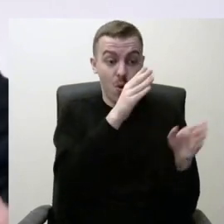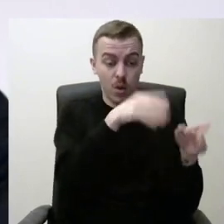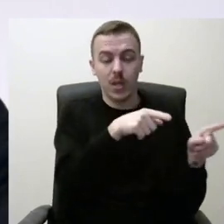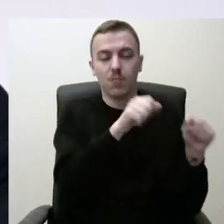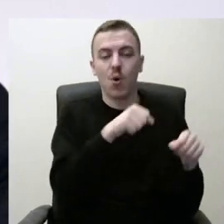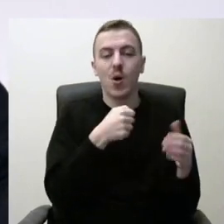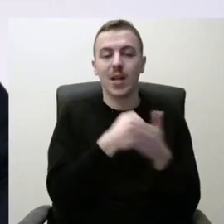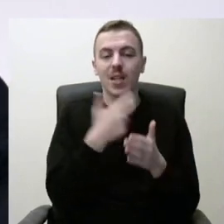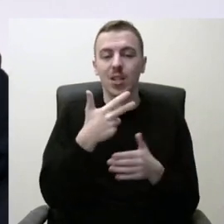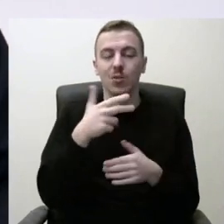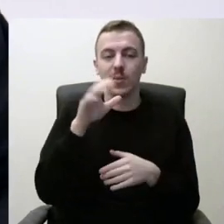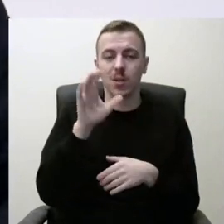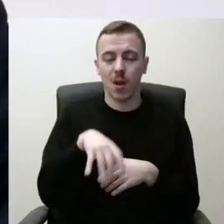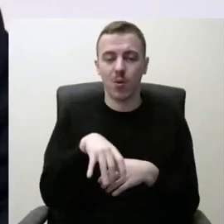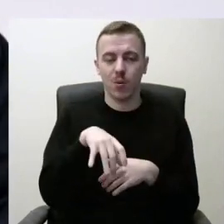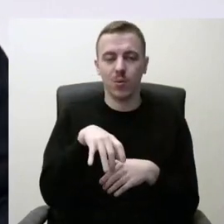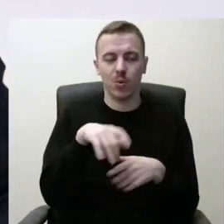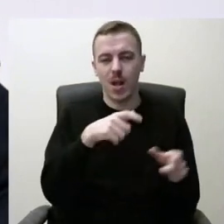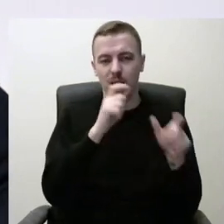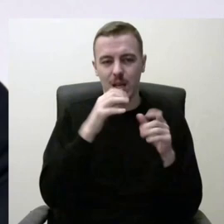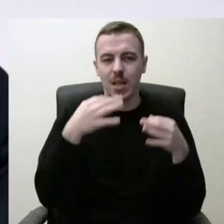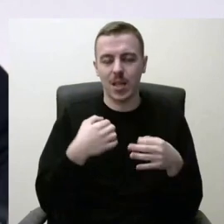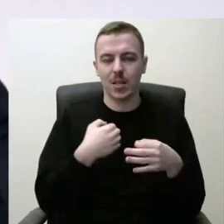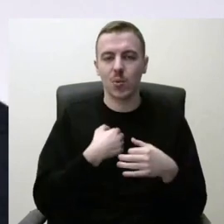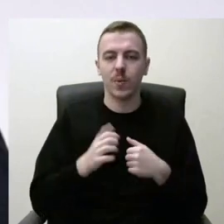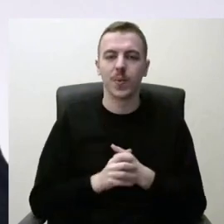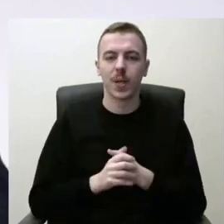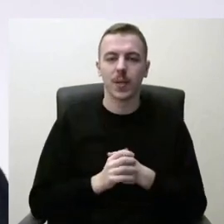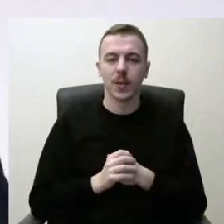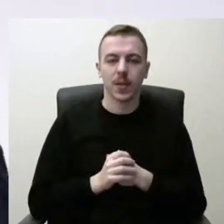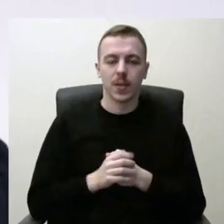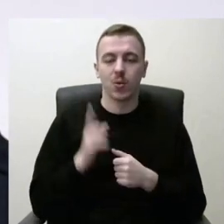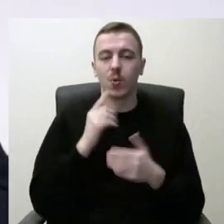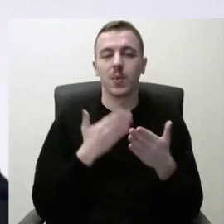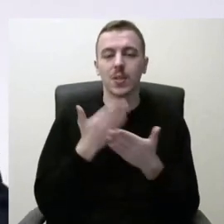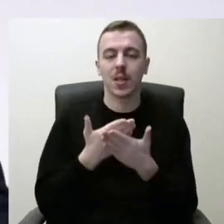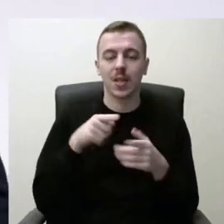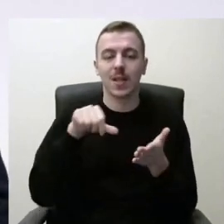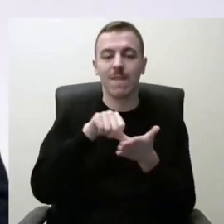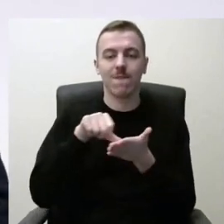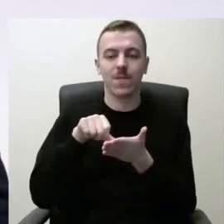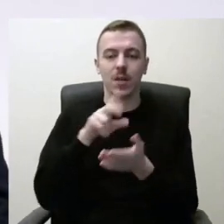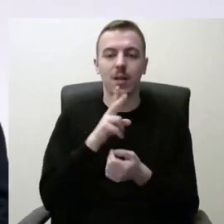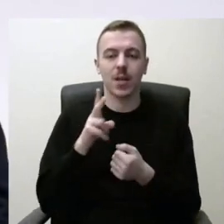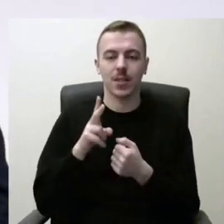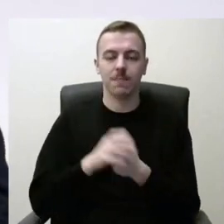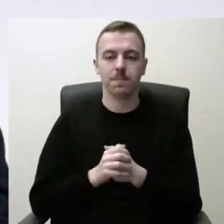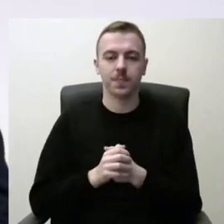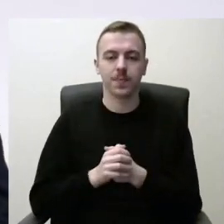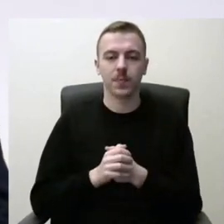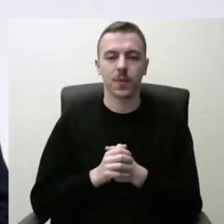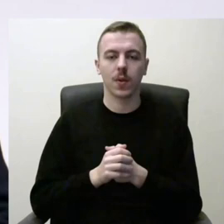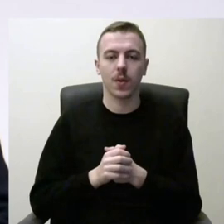papildomą 30 sekundžių replikos teisę. Norėčiau pristatyti šios laidos dalyvius. Tai